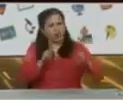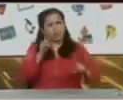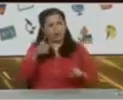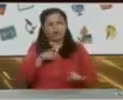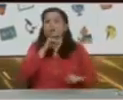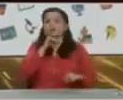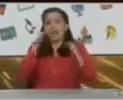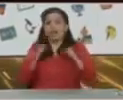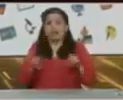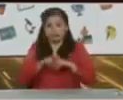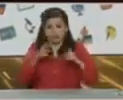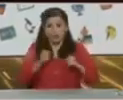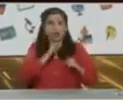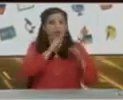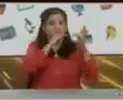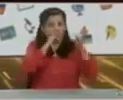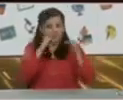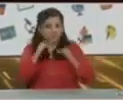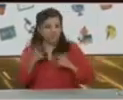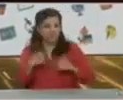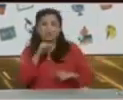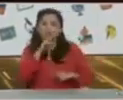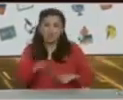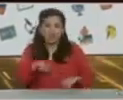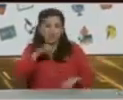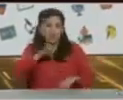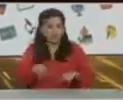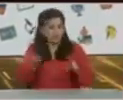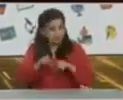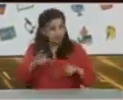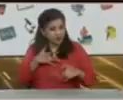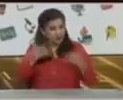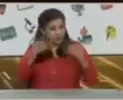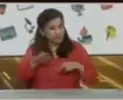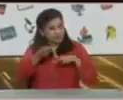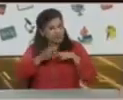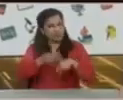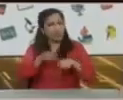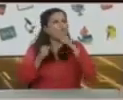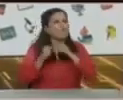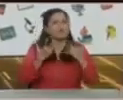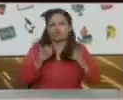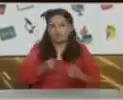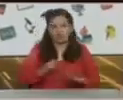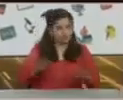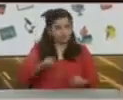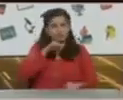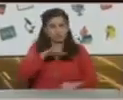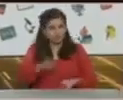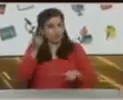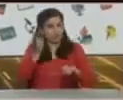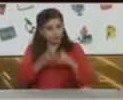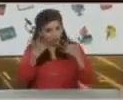अपनी उम्र घटानी है, युवा बने रहना है, तो आप अपने बच्चों